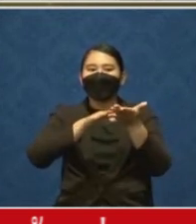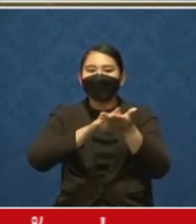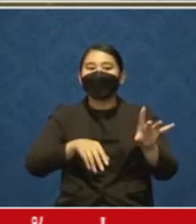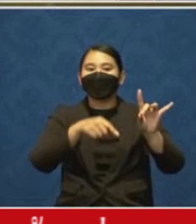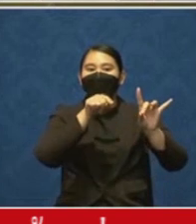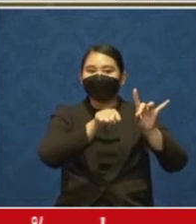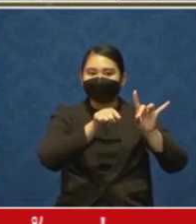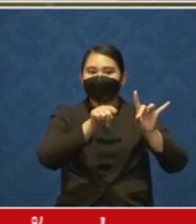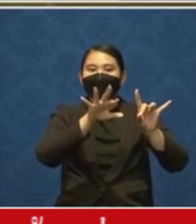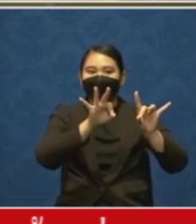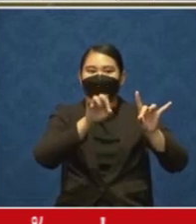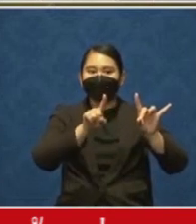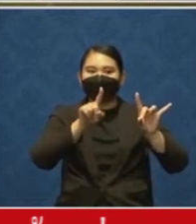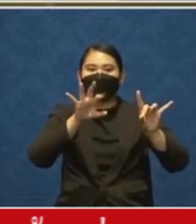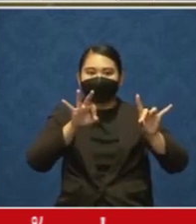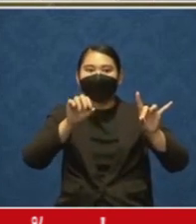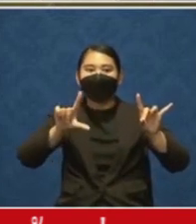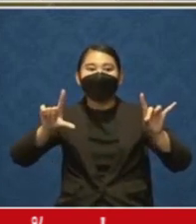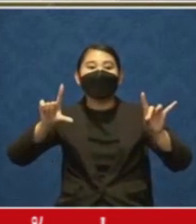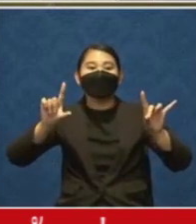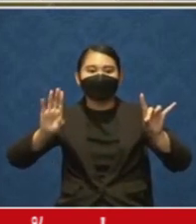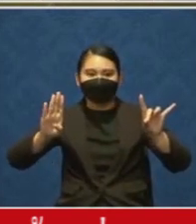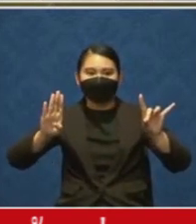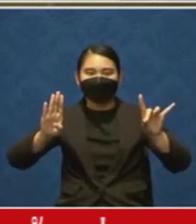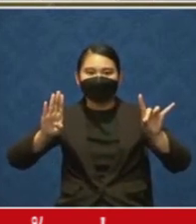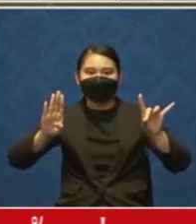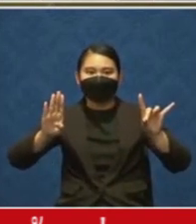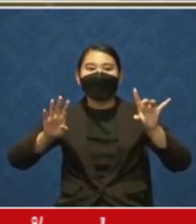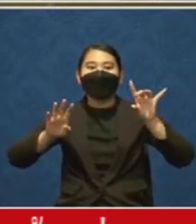ไม่ต้องโทษ 8.919 ล้านล้านครับ